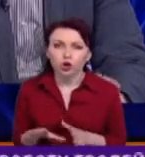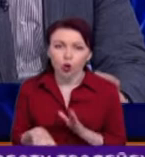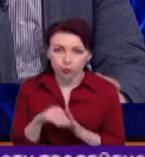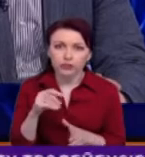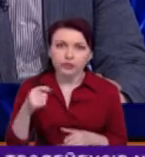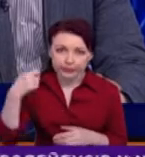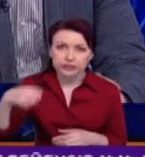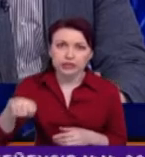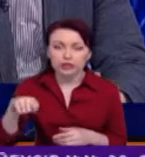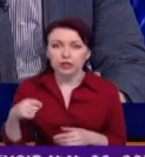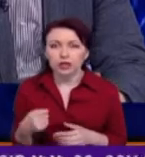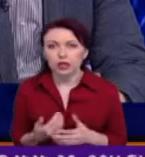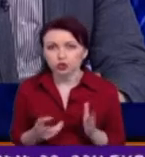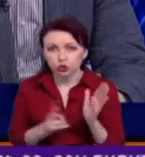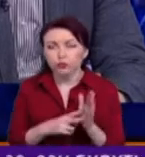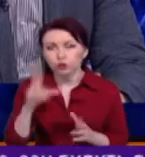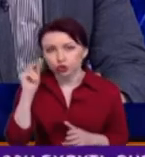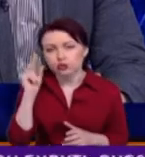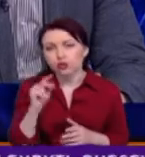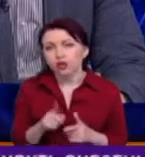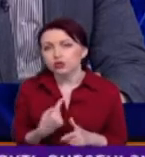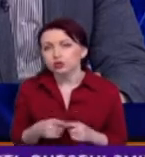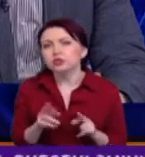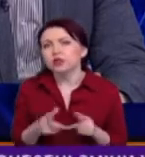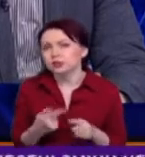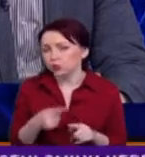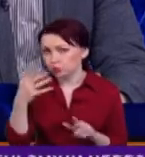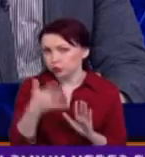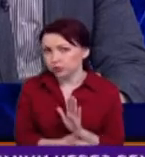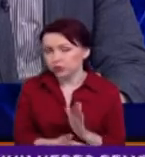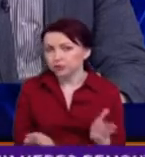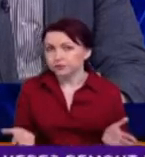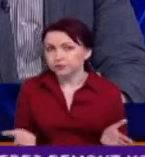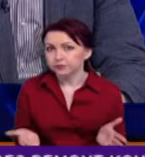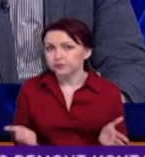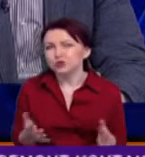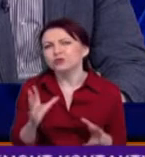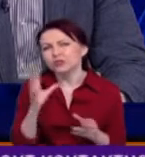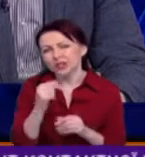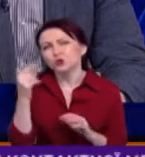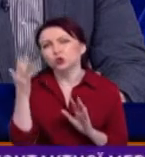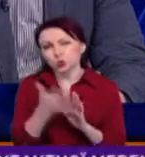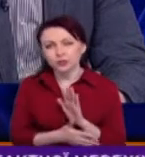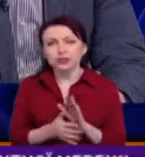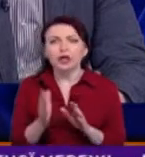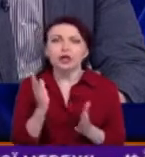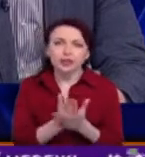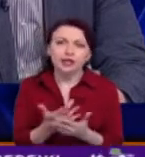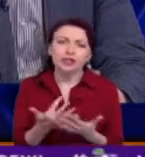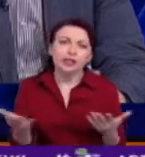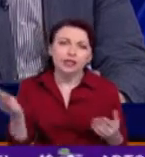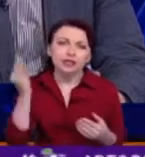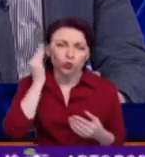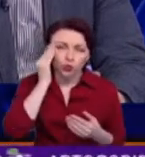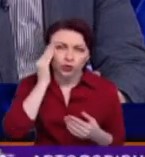обраним 7-го, здається, числа. Чи як це розуміти? Ну, в принципі, все зрозуміло. Є 2 категорії.